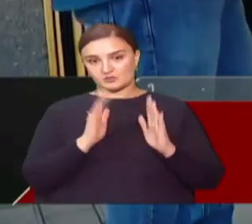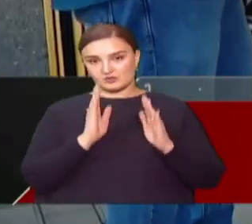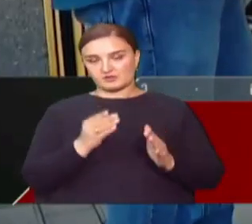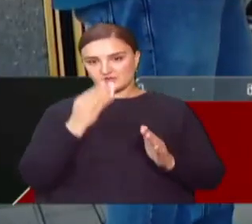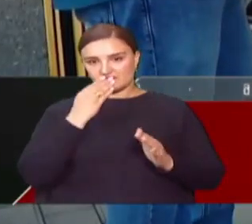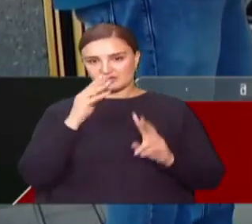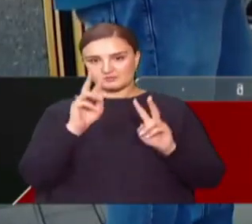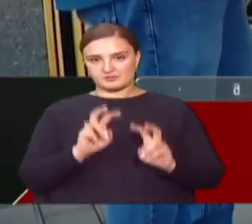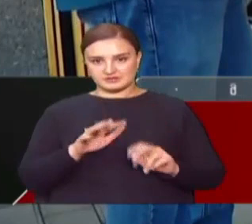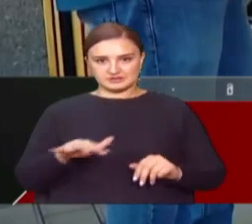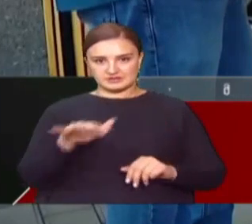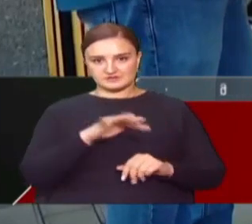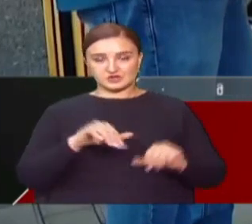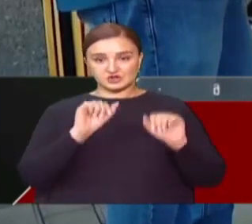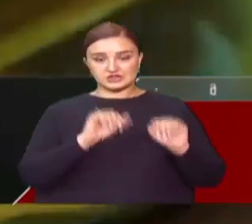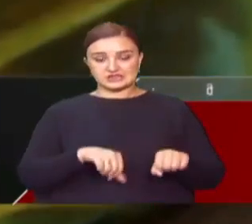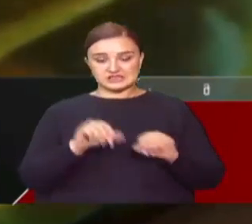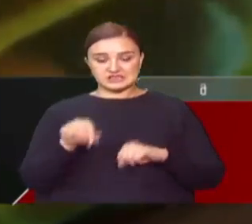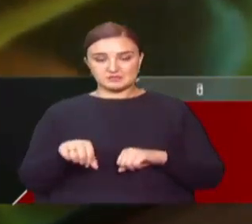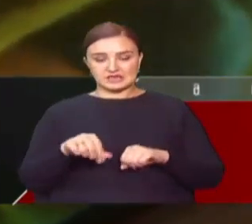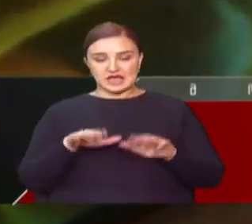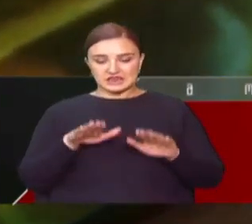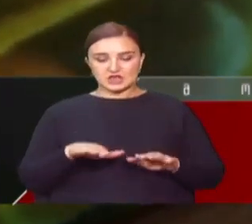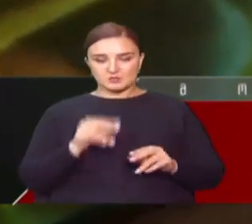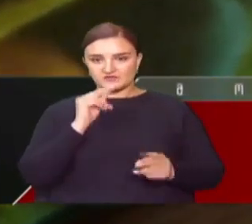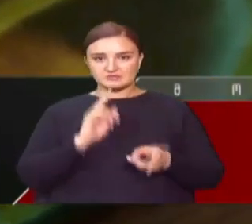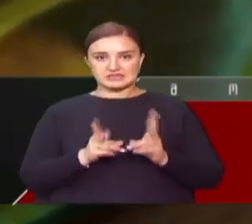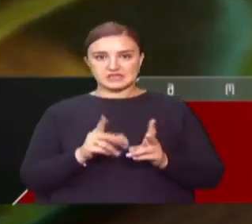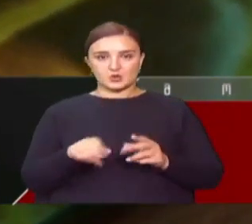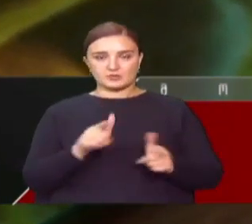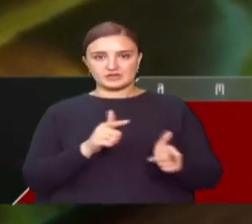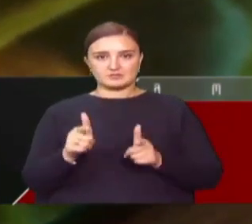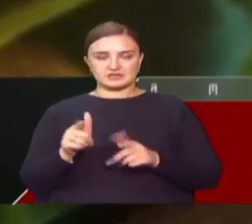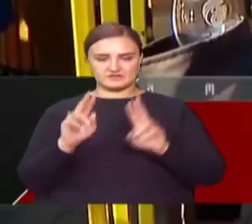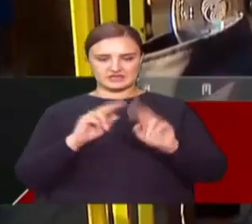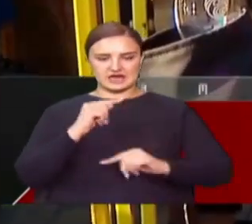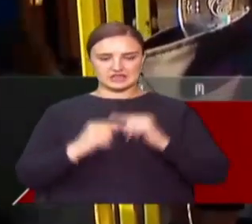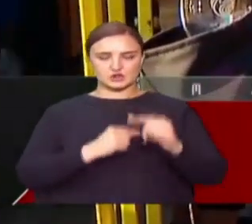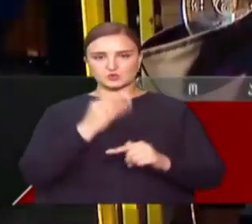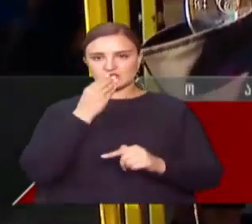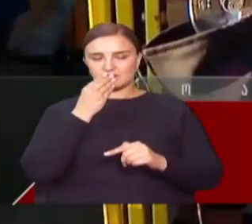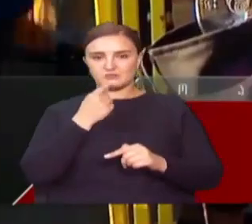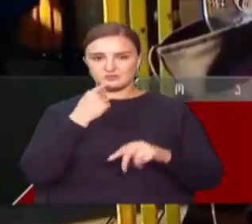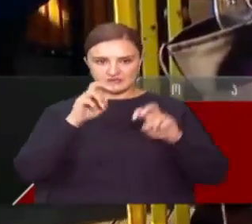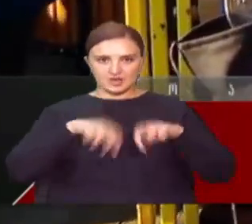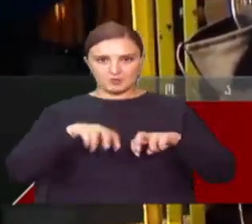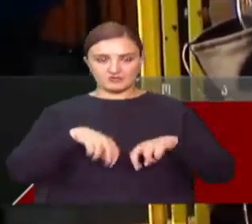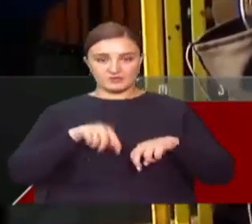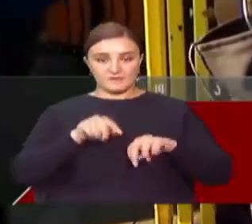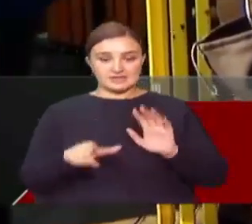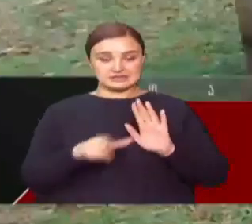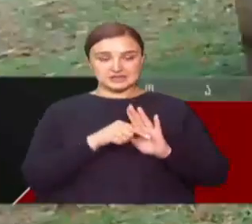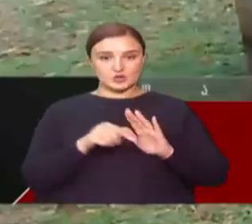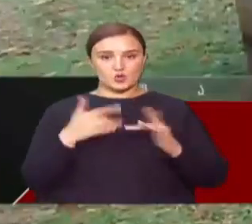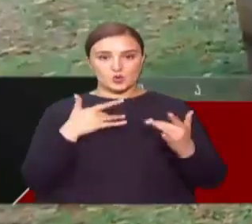კვების სივრცე, სადაც შესაძლებელია ადგილობრივი მზარეულების მიერ დამზადებული ტრადიციული კერძების დაგემოვნება. Ამასთან